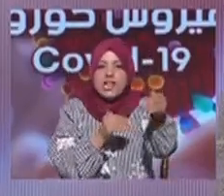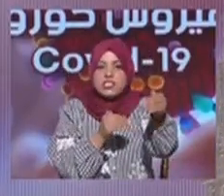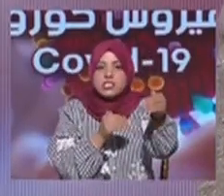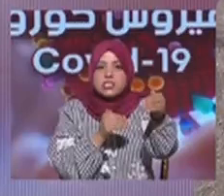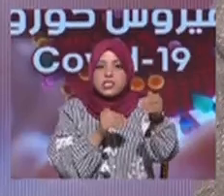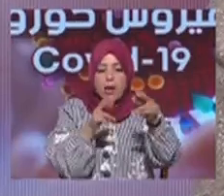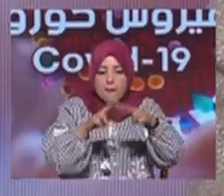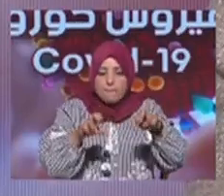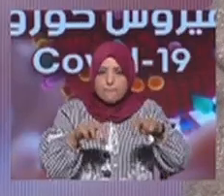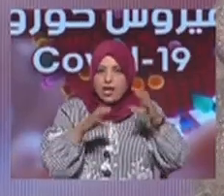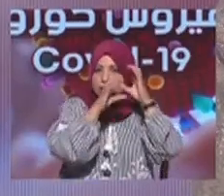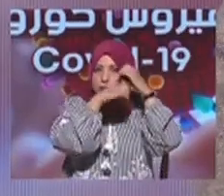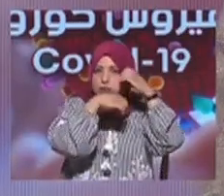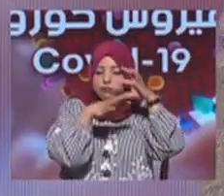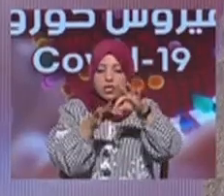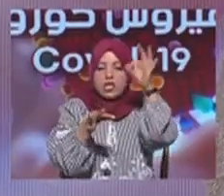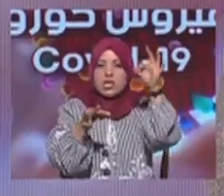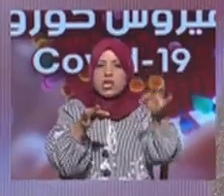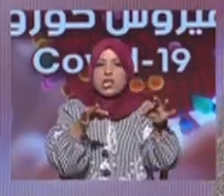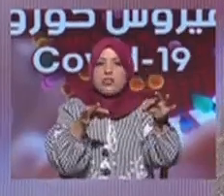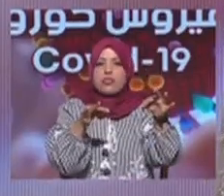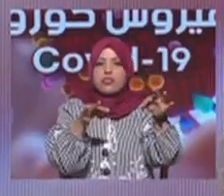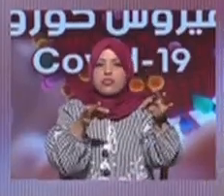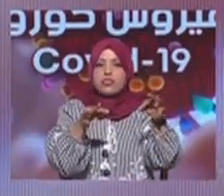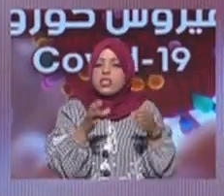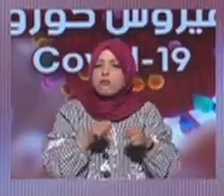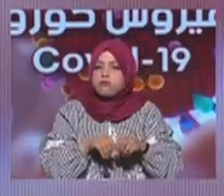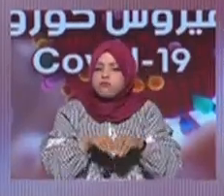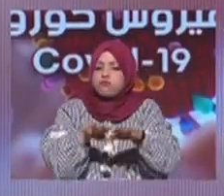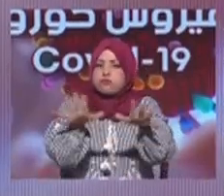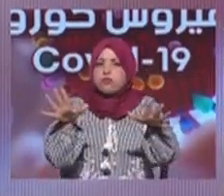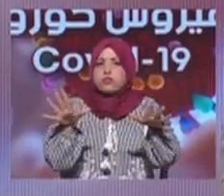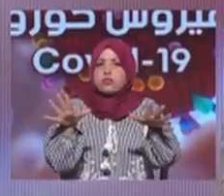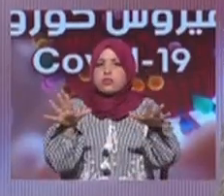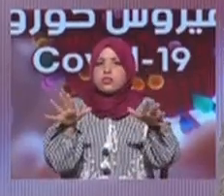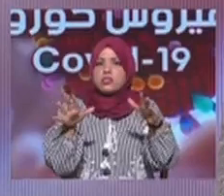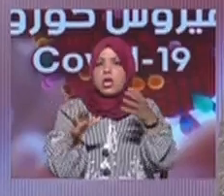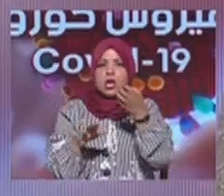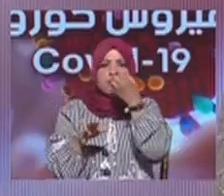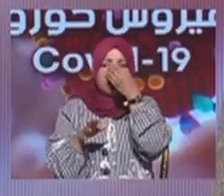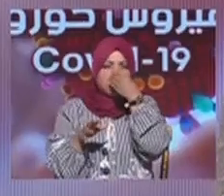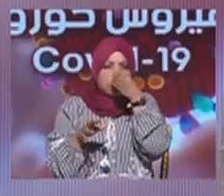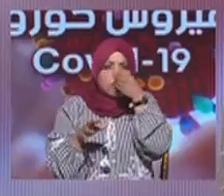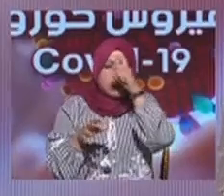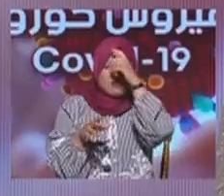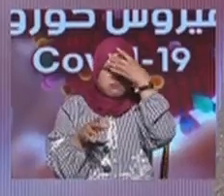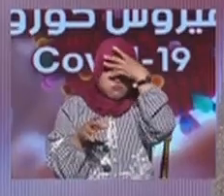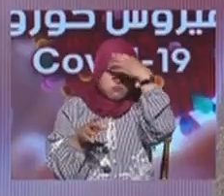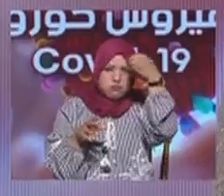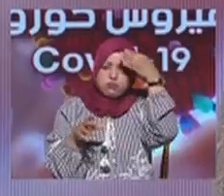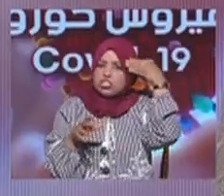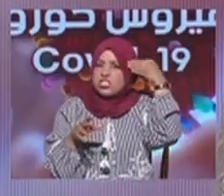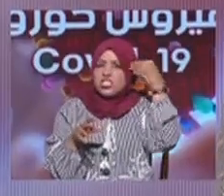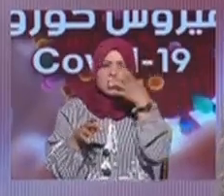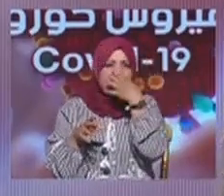عندهم، وبالنسبه للمصابين اللي عندهم علامات 3 ايام بعد ما يوفوا العلامات. لقينا اللي الاغلبيه المطلقه يقعدوا